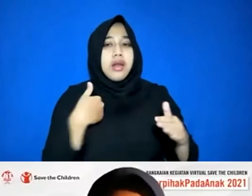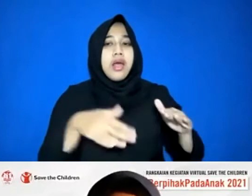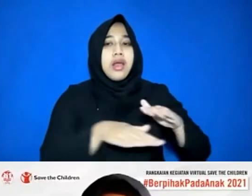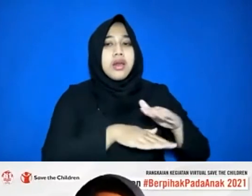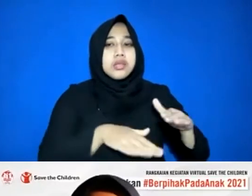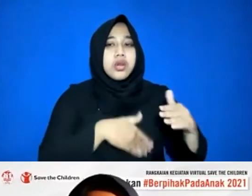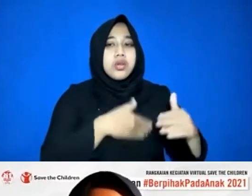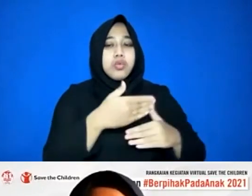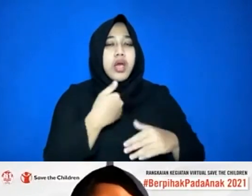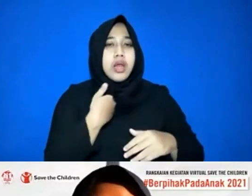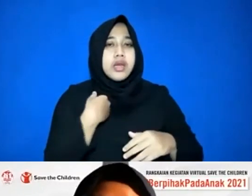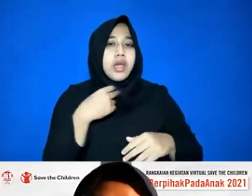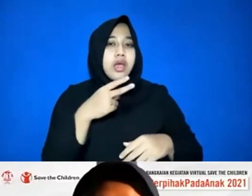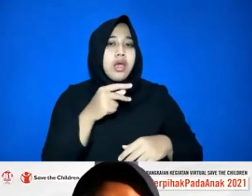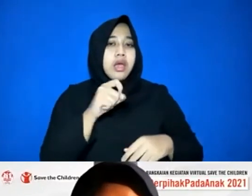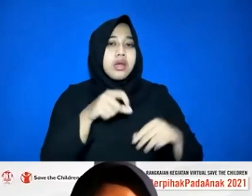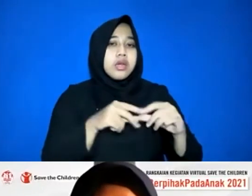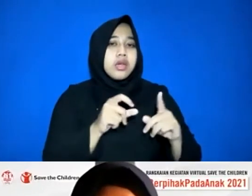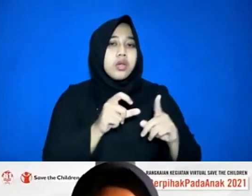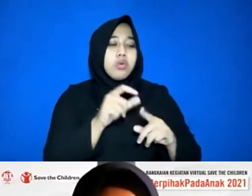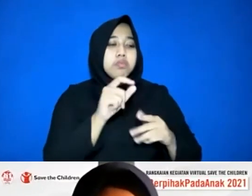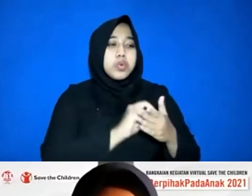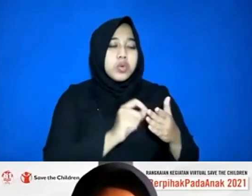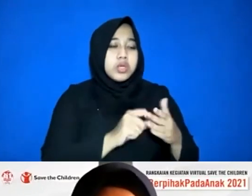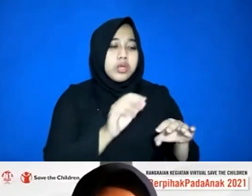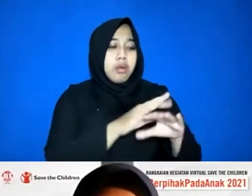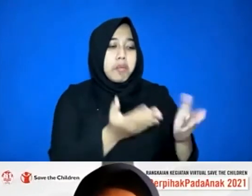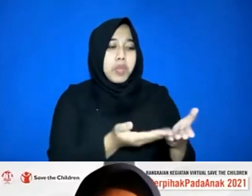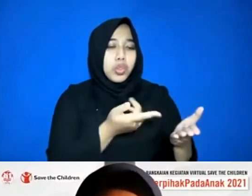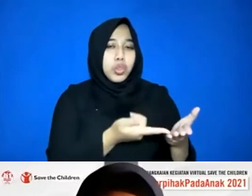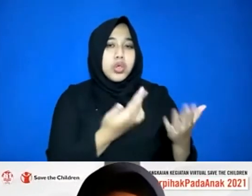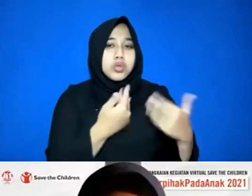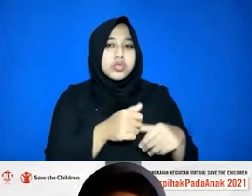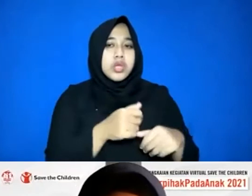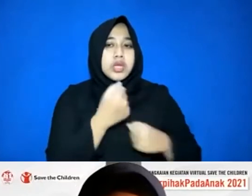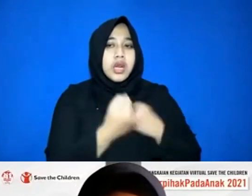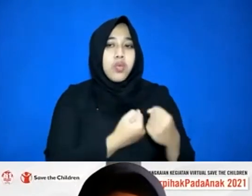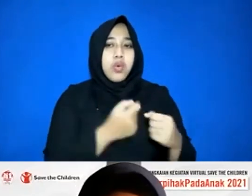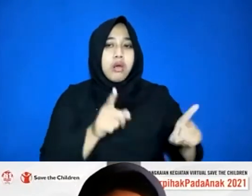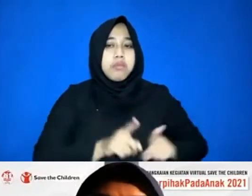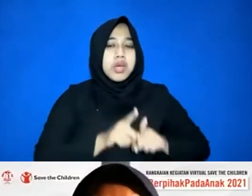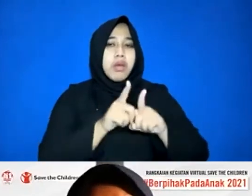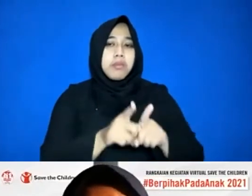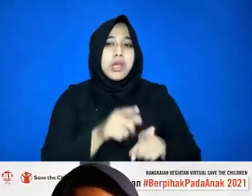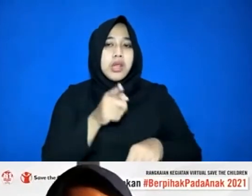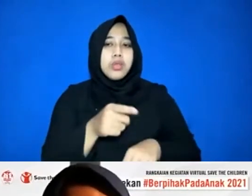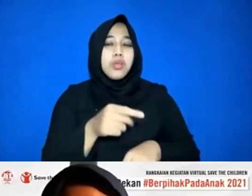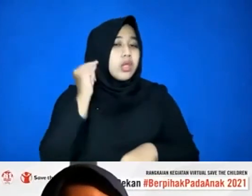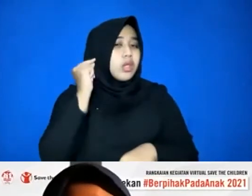kemudian ada report dalam hal penulisan bentuk yang sudah dilakukan pendampingan. Itu Mbak